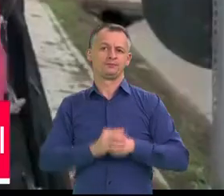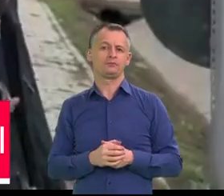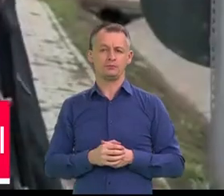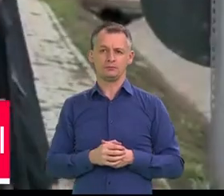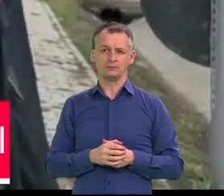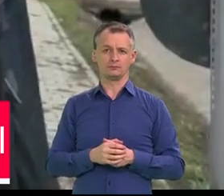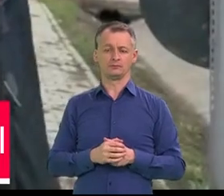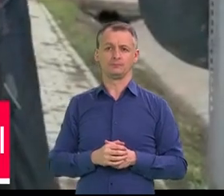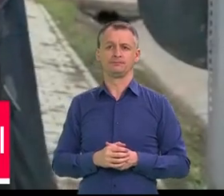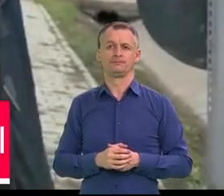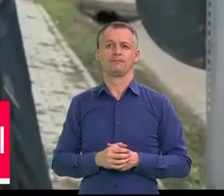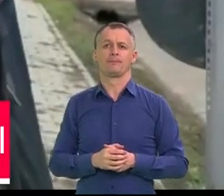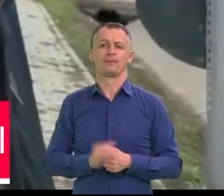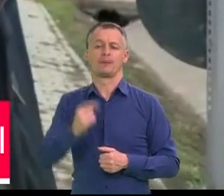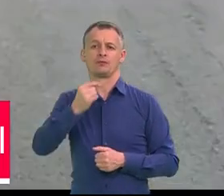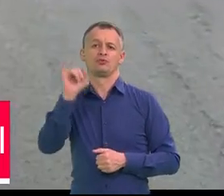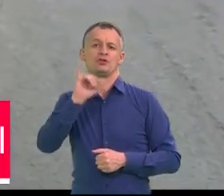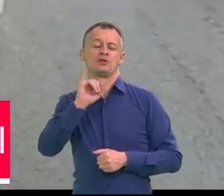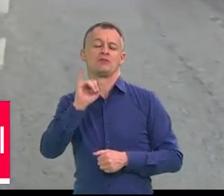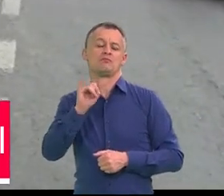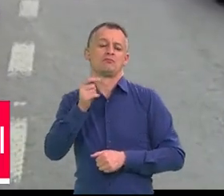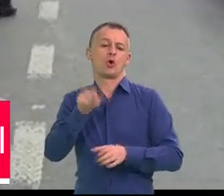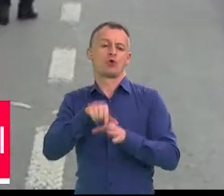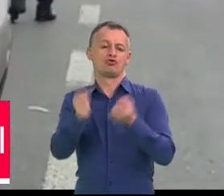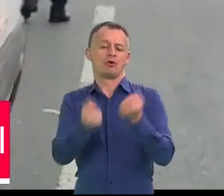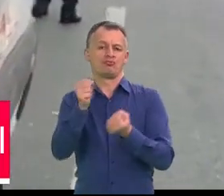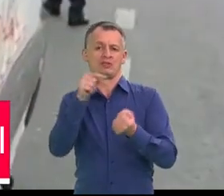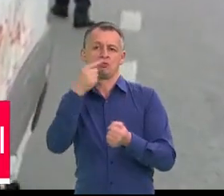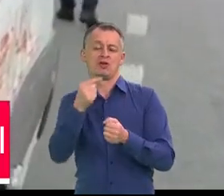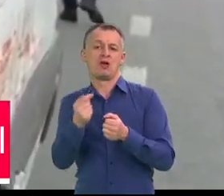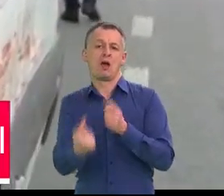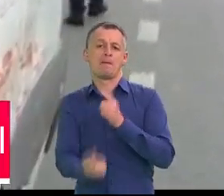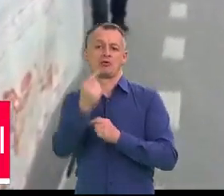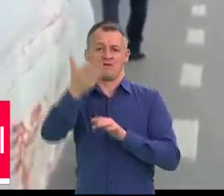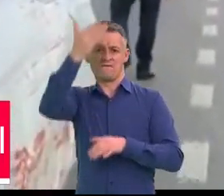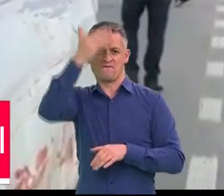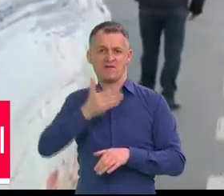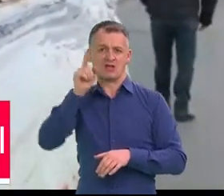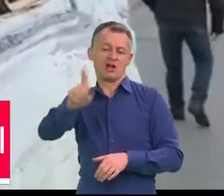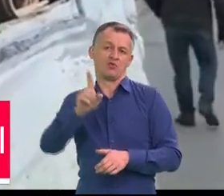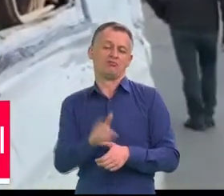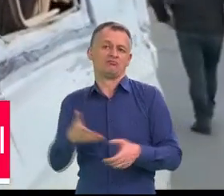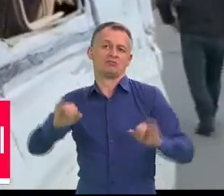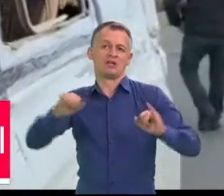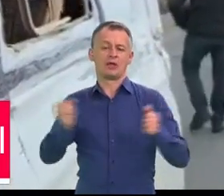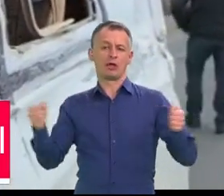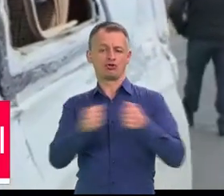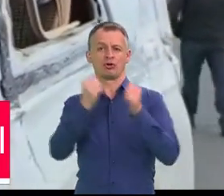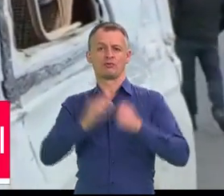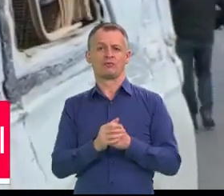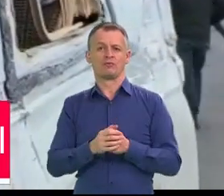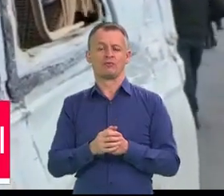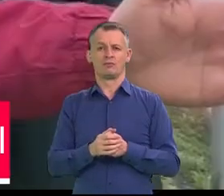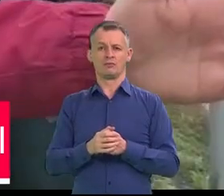te duci. Asta e obțin să nu pierd așa ceva. E cea mai sigur variantă și unul e cu adormit. Ah, ok. Nu ai